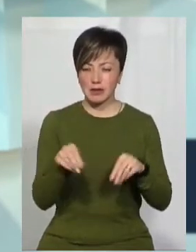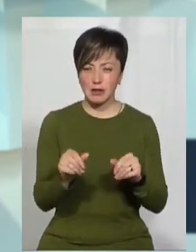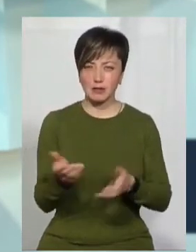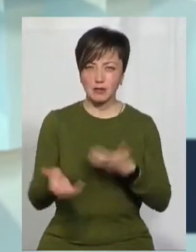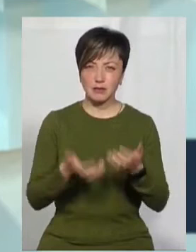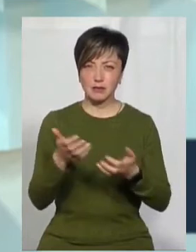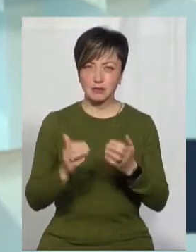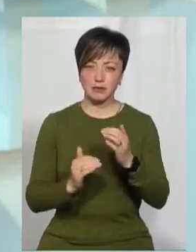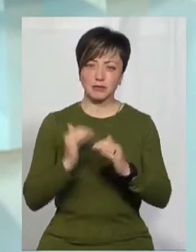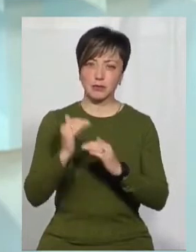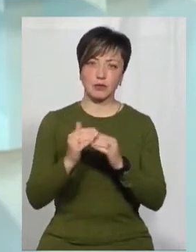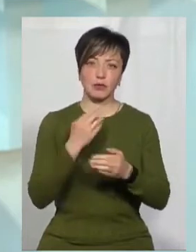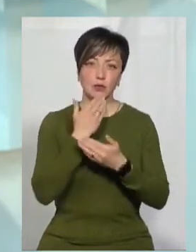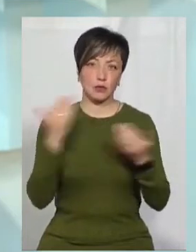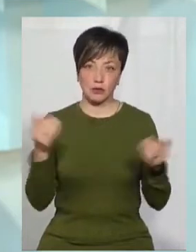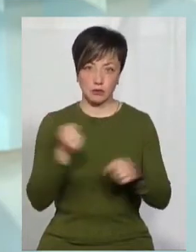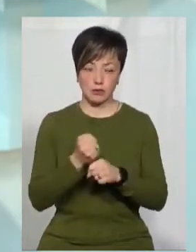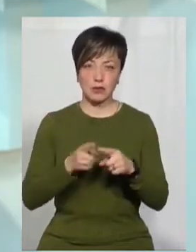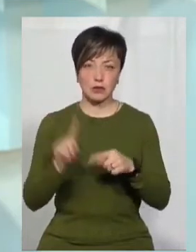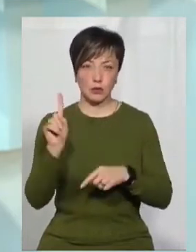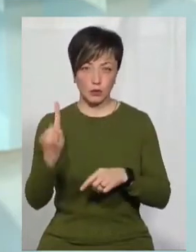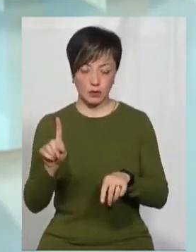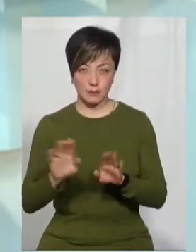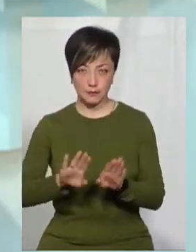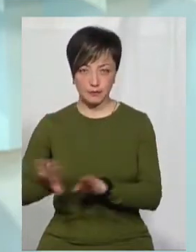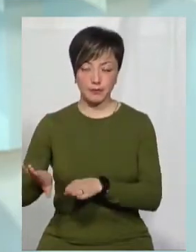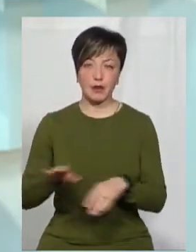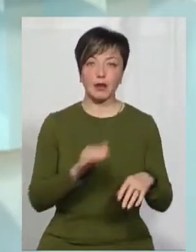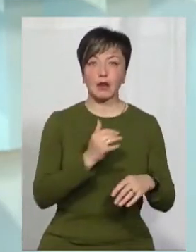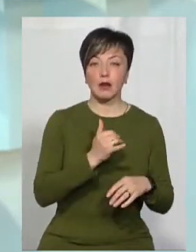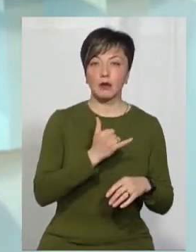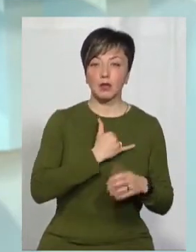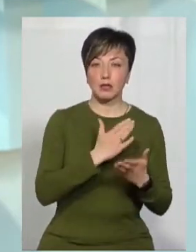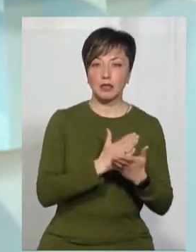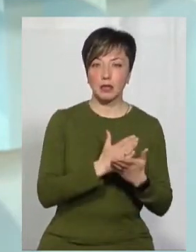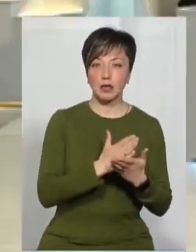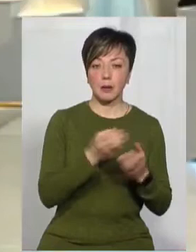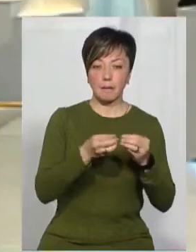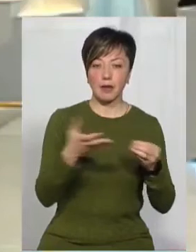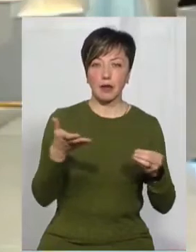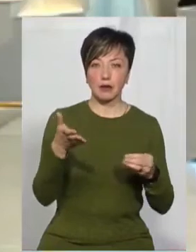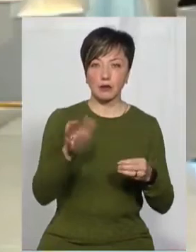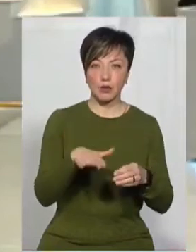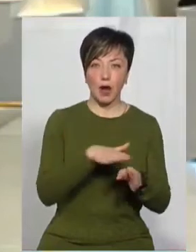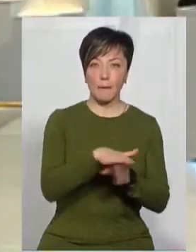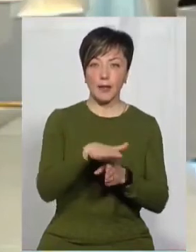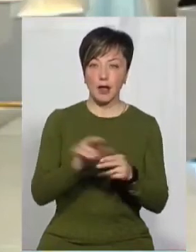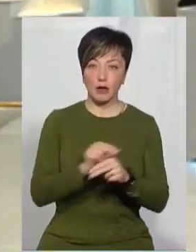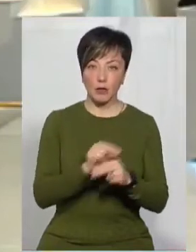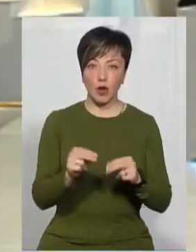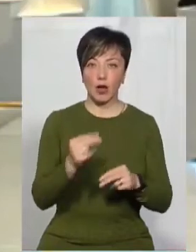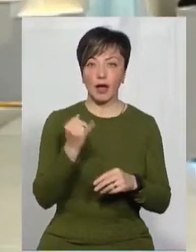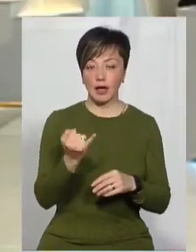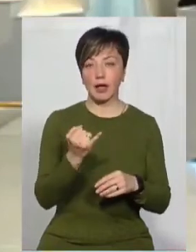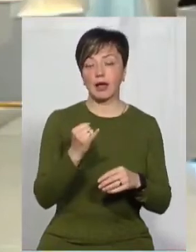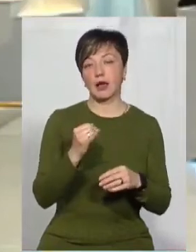до якби, вже завершення цих робіт. Тобто це один об'єкт будівництва. Далі у нас є об'єкти, 15 об'єктів капітального ремонту і є об'єкти